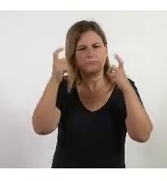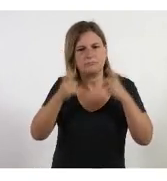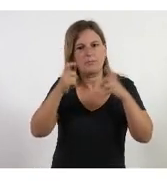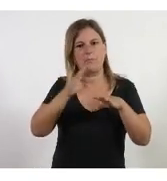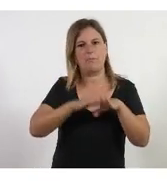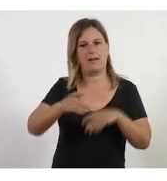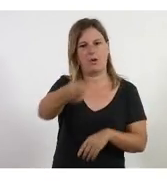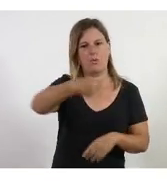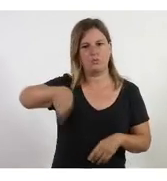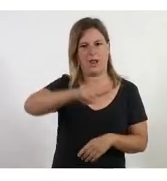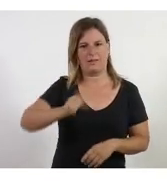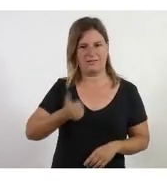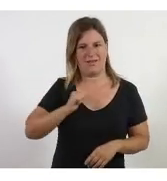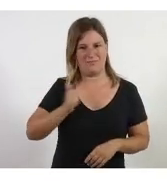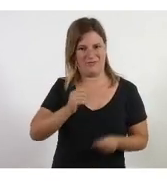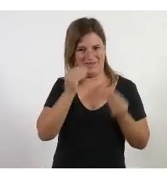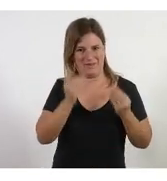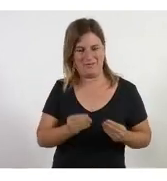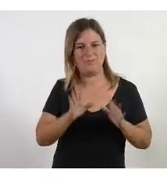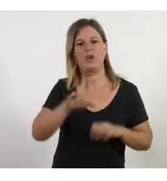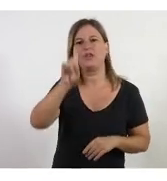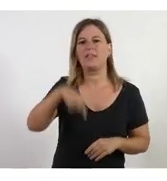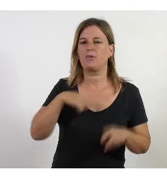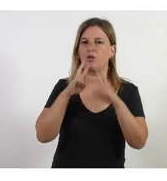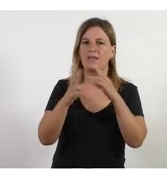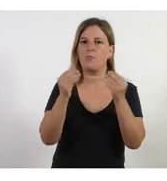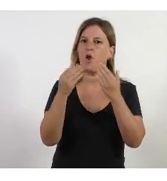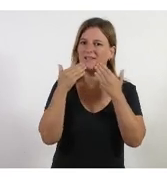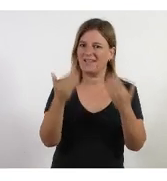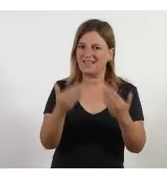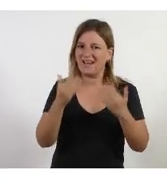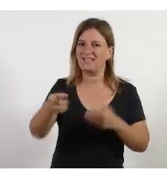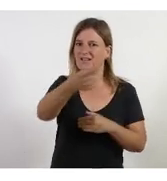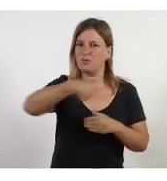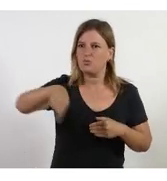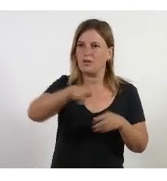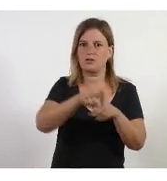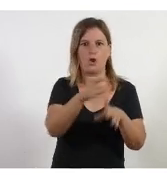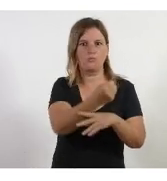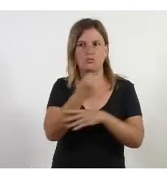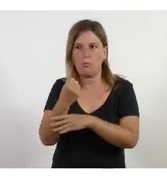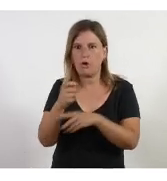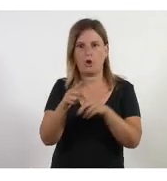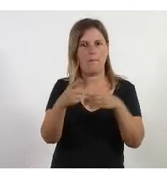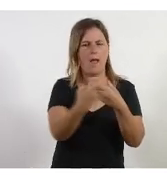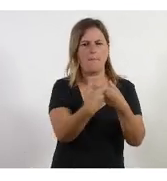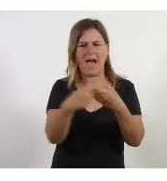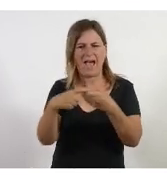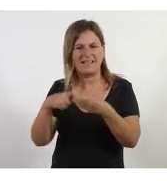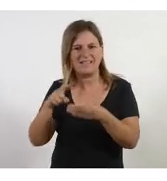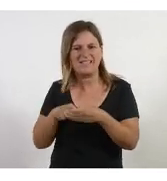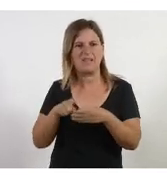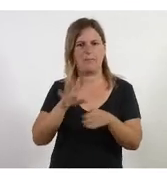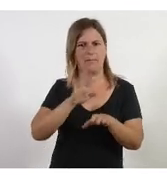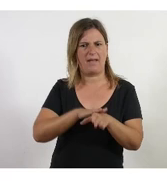vosaltres, però també us vull agrair tot el vostre acompanyament. Us heu implicat en cadascun dels